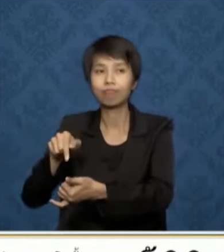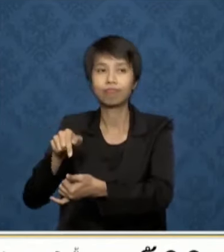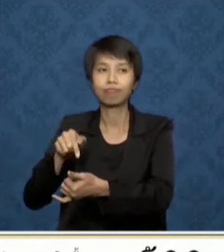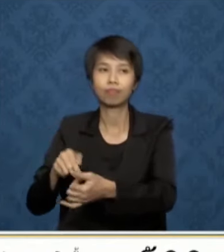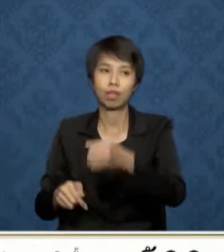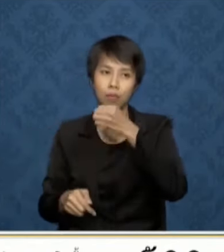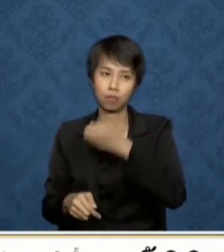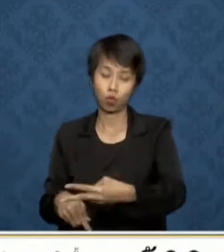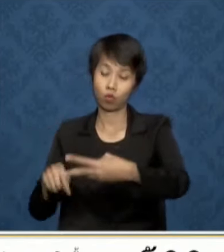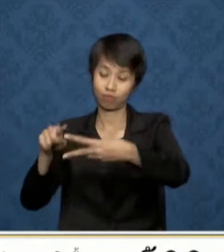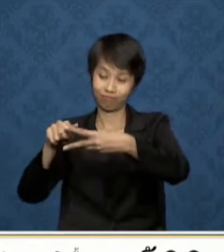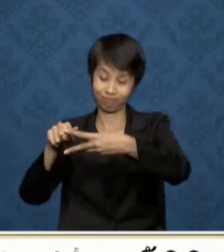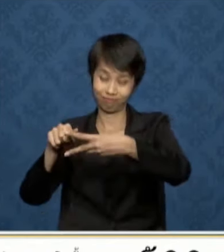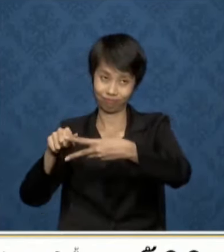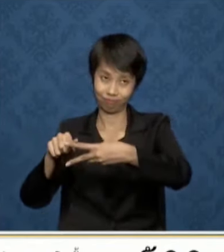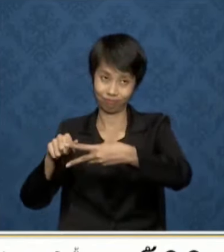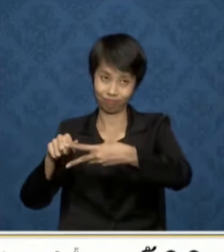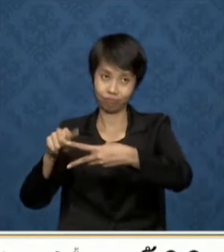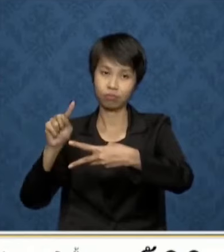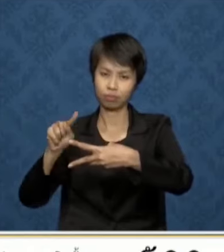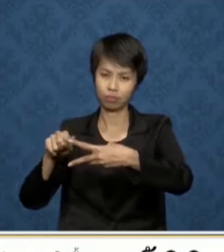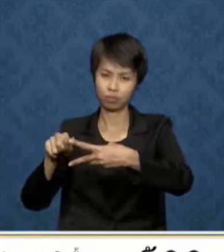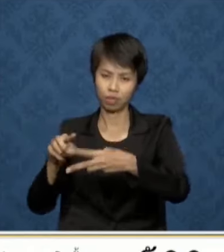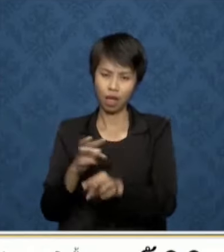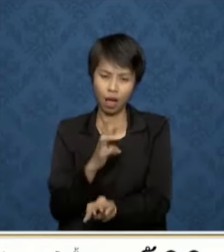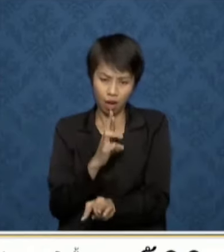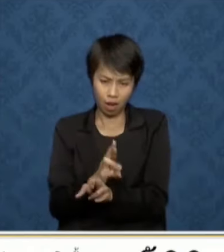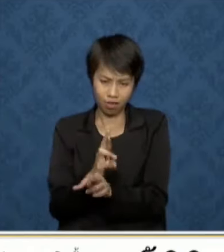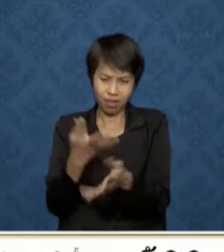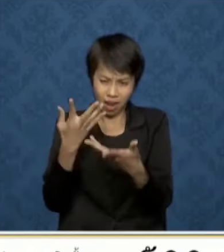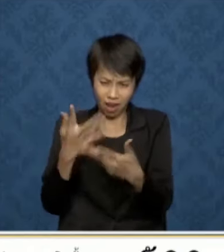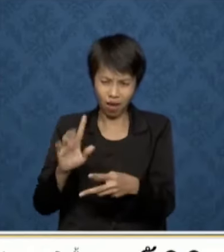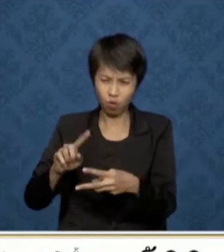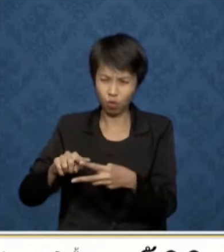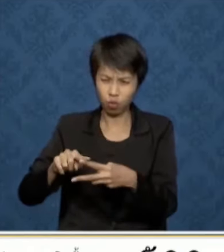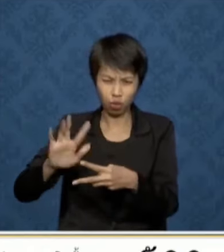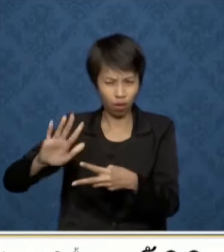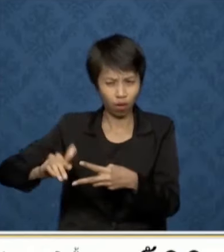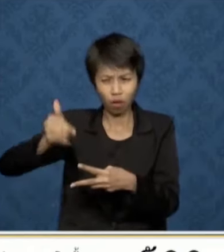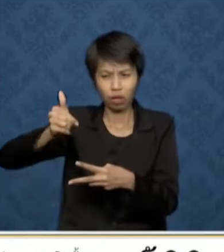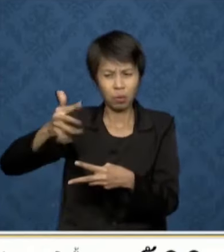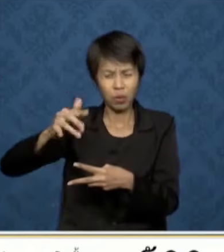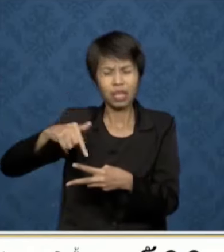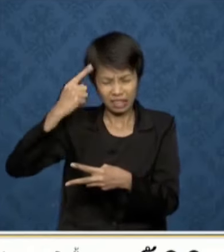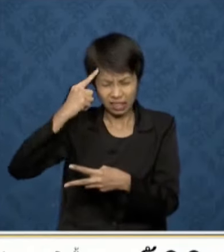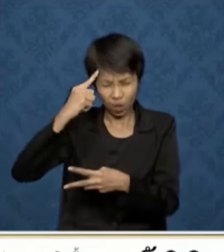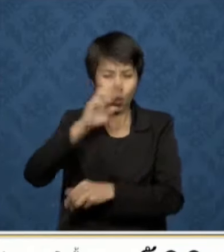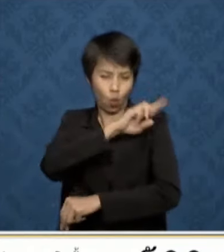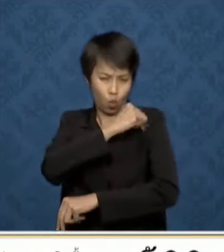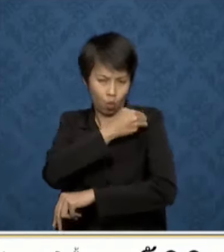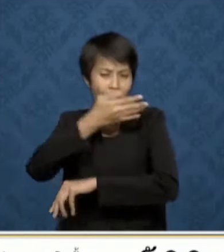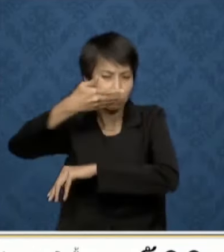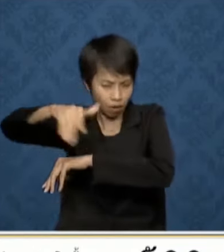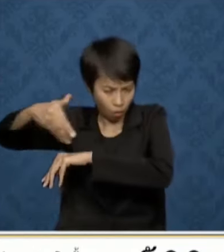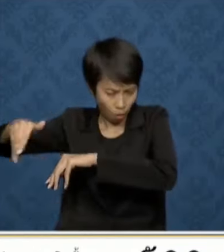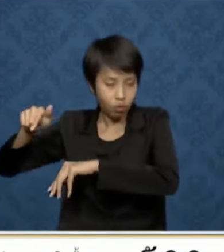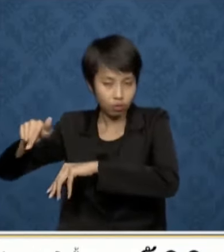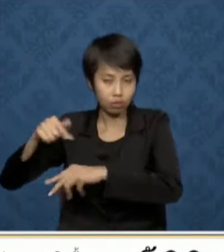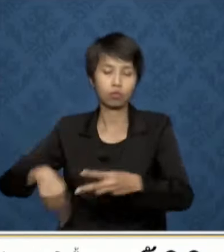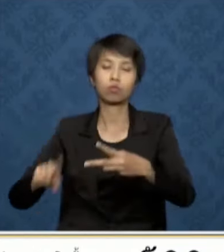สกลีนะ1. รักษามาแล้วอาการไมดีขึ้น ส่ไปขนอก watershed2.